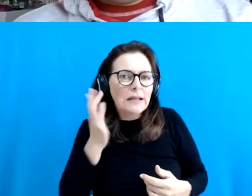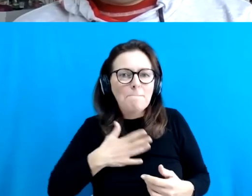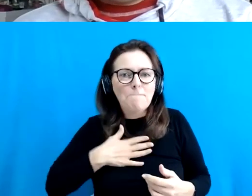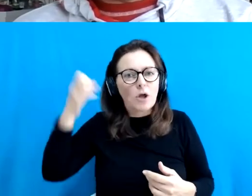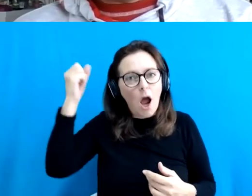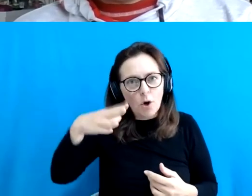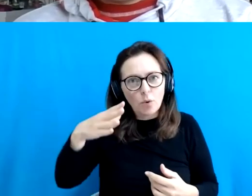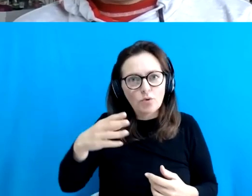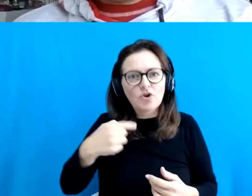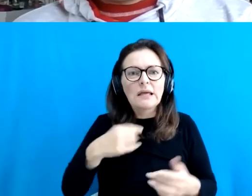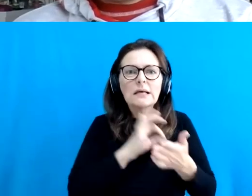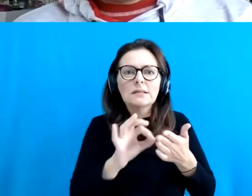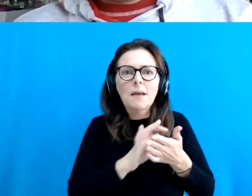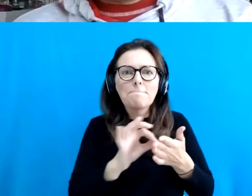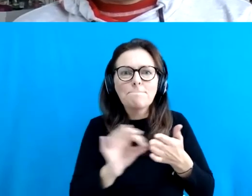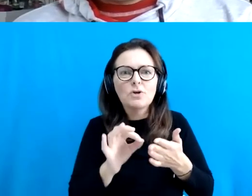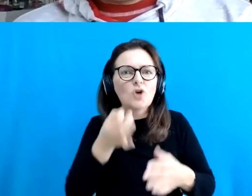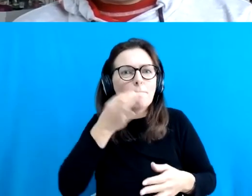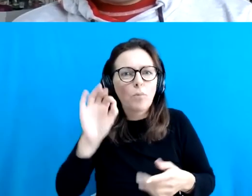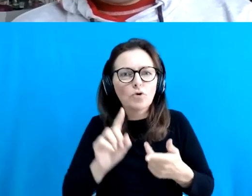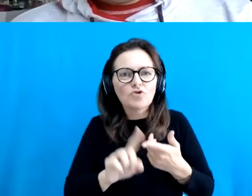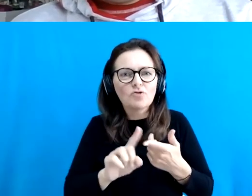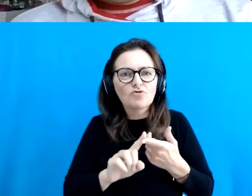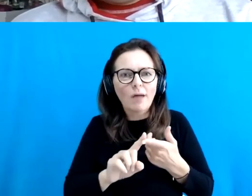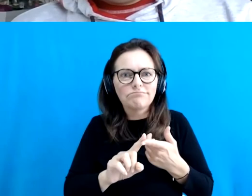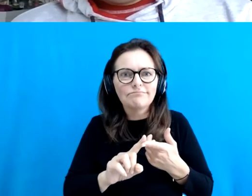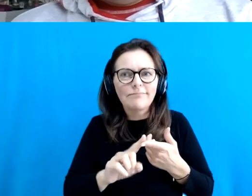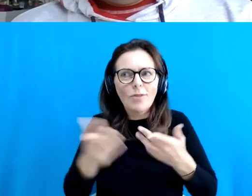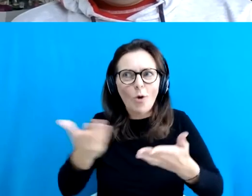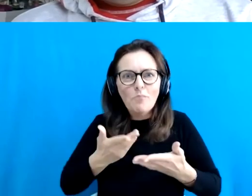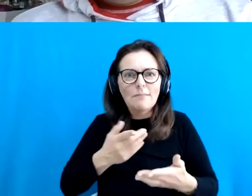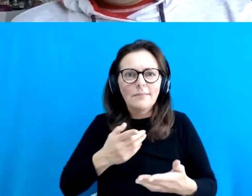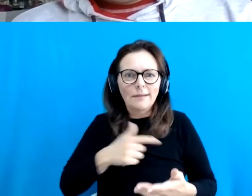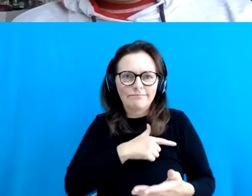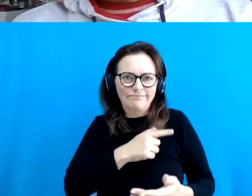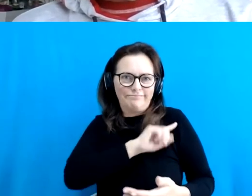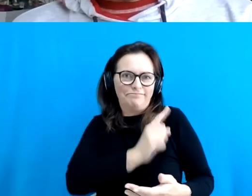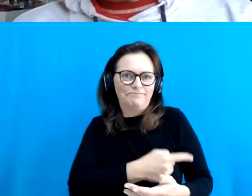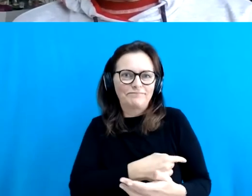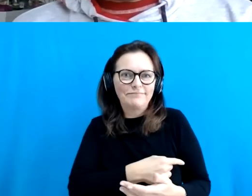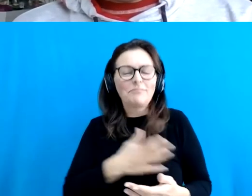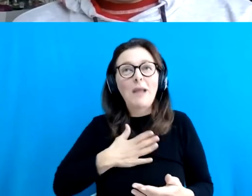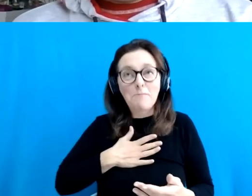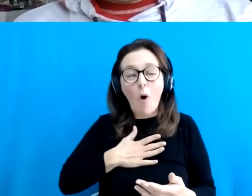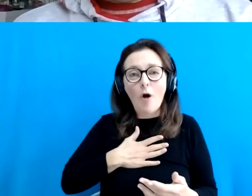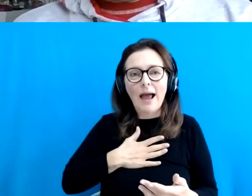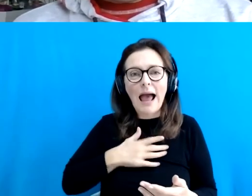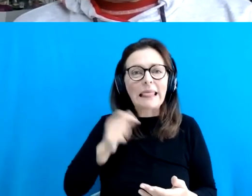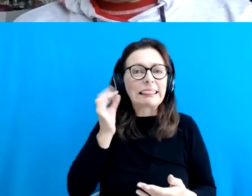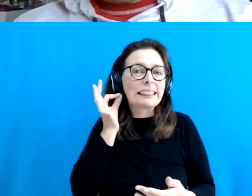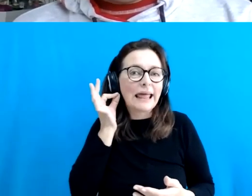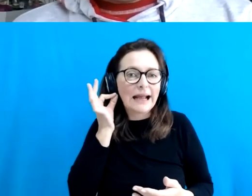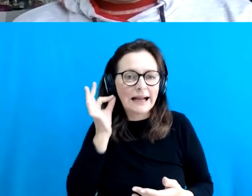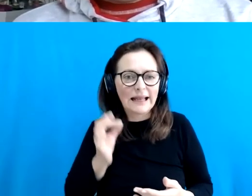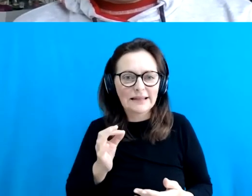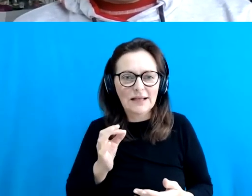tekste, vsa ta ljubezen mi dala ogromno energije. Moja dekleta so kdo? Moja dekleta so Ilarija,